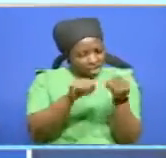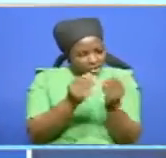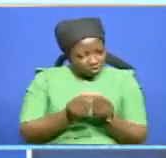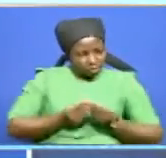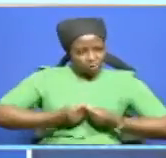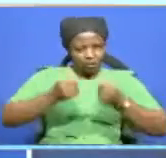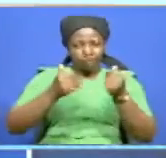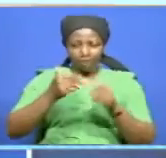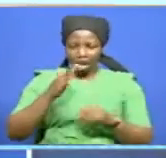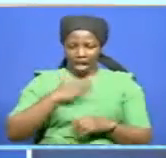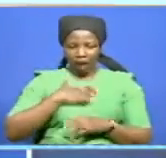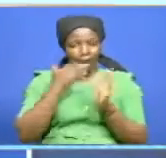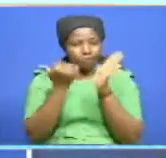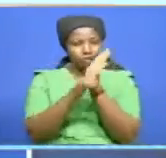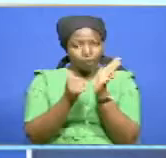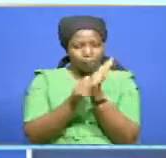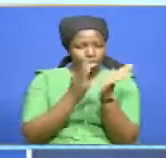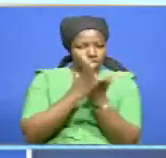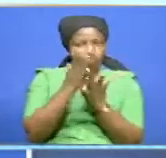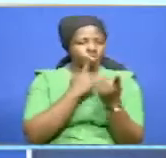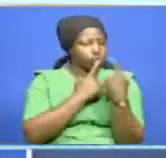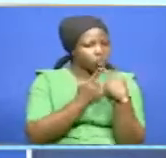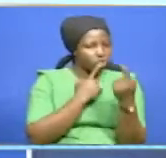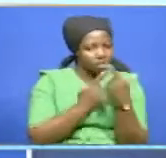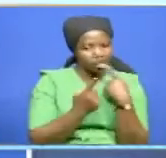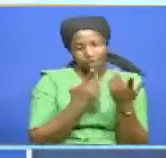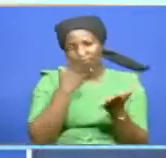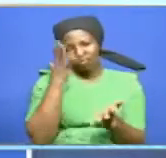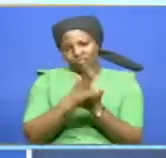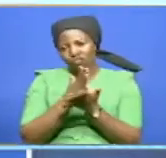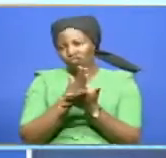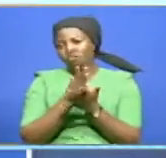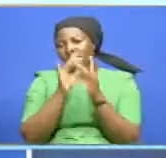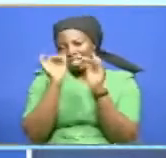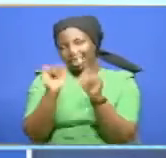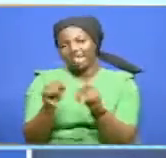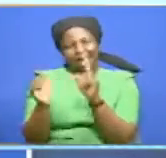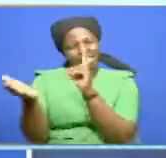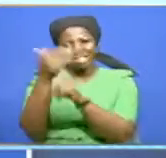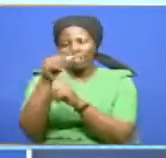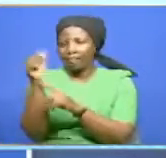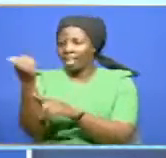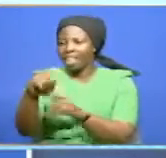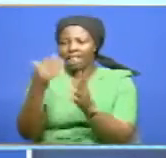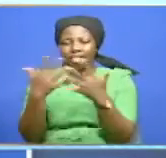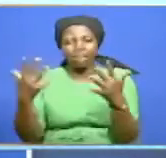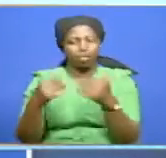kwa kuongea, hakuna lolote ambalo hatutaweza kutimiza pamoja.